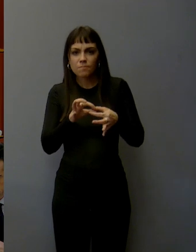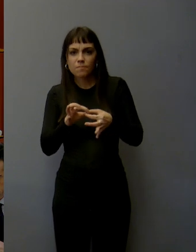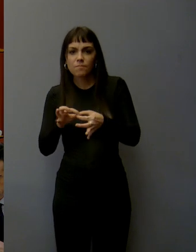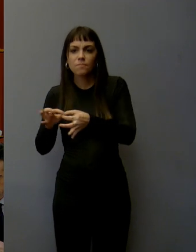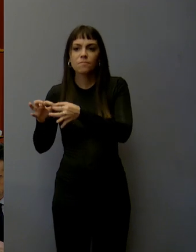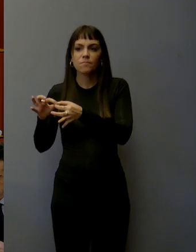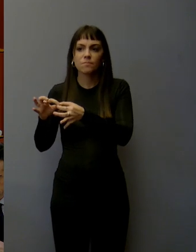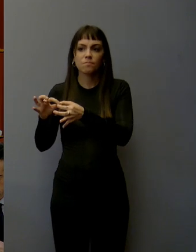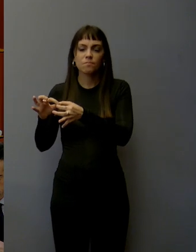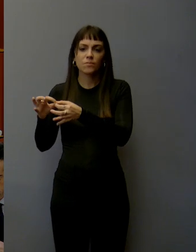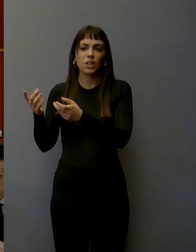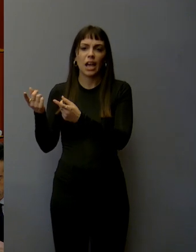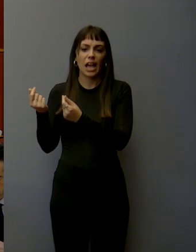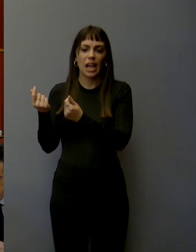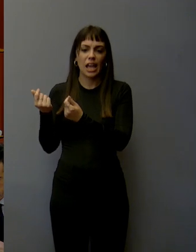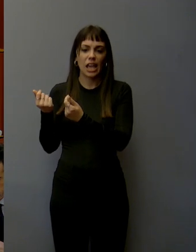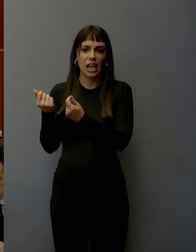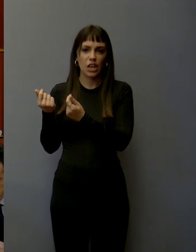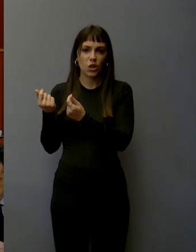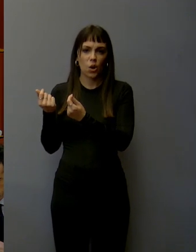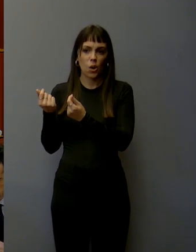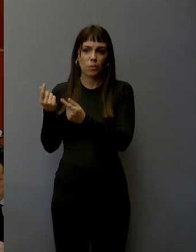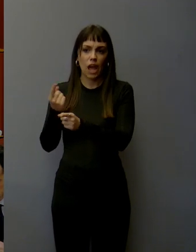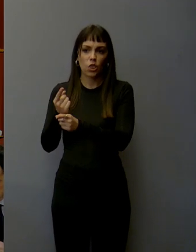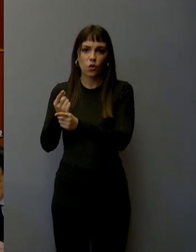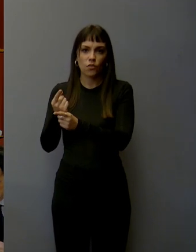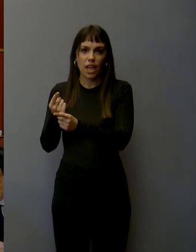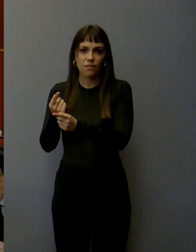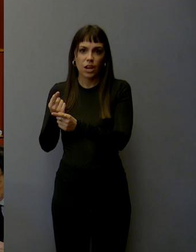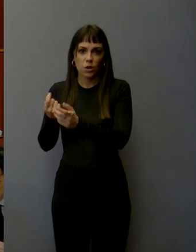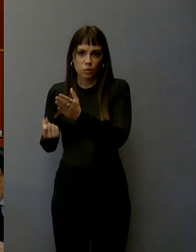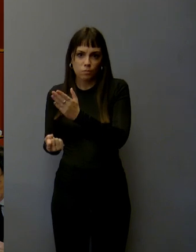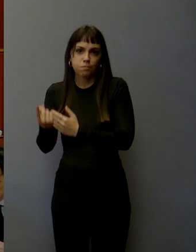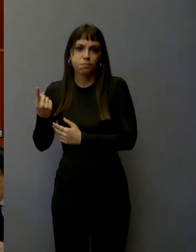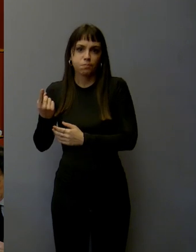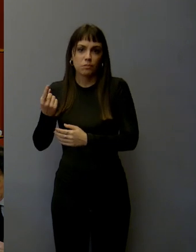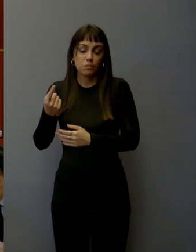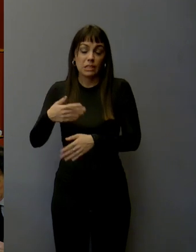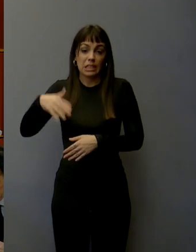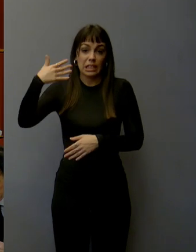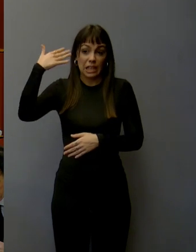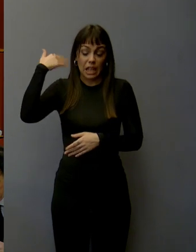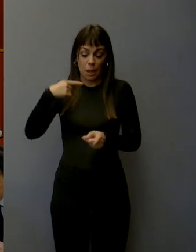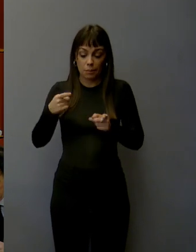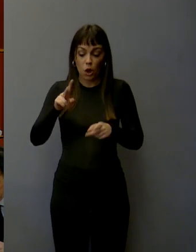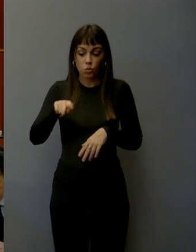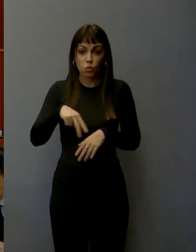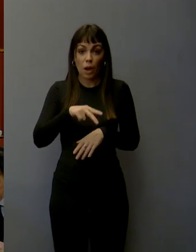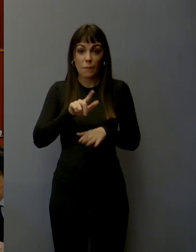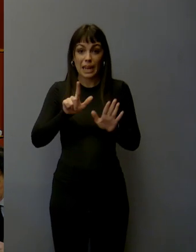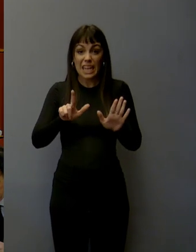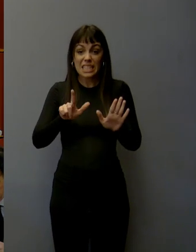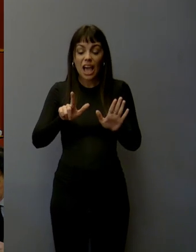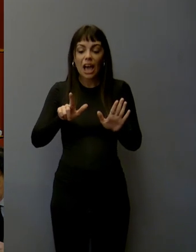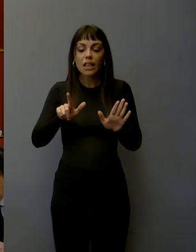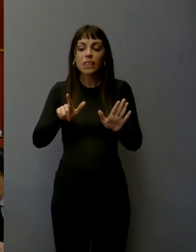devono ancora manifestarsi erano altri tempi all'epoca nel 2007 Tra l'altro era nelle sale un bellissimo film